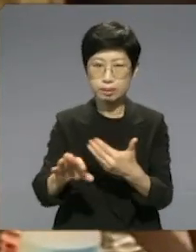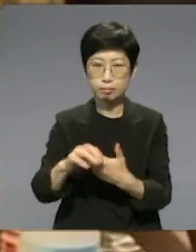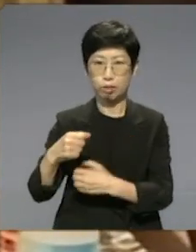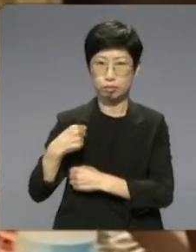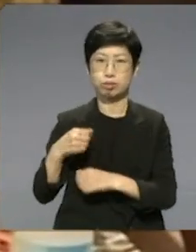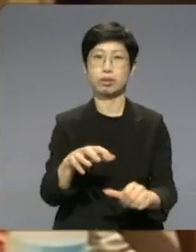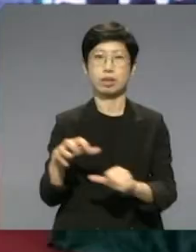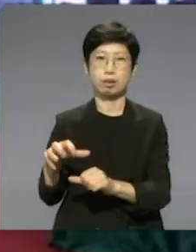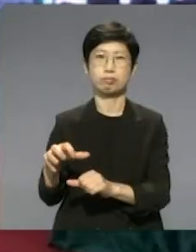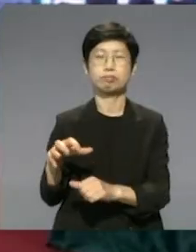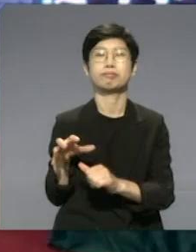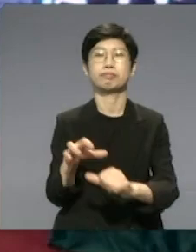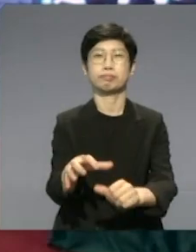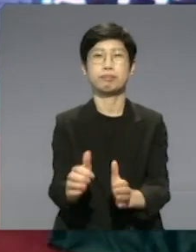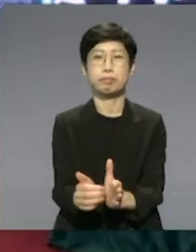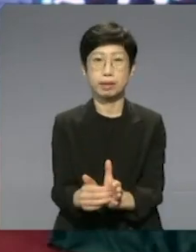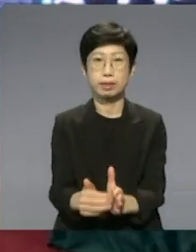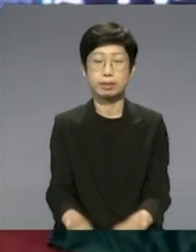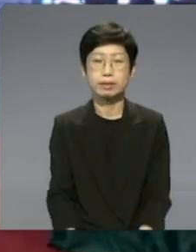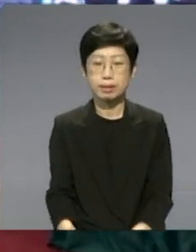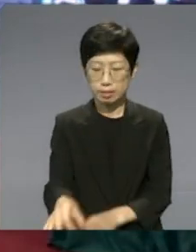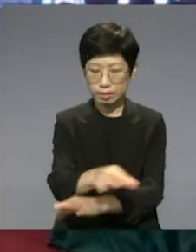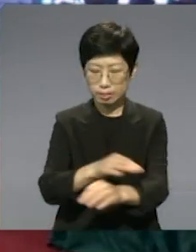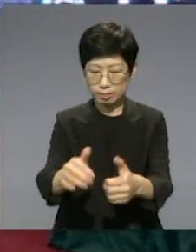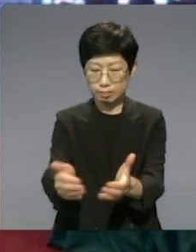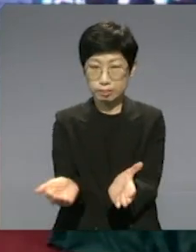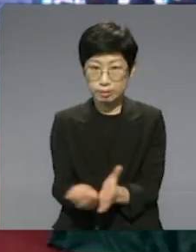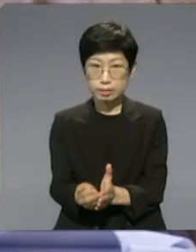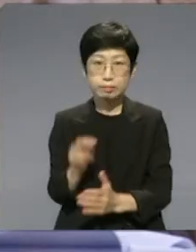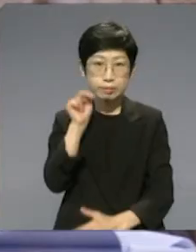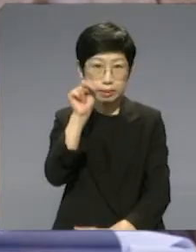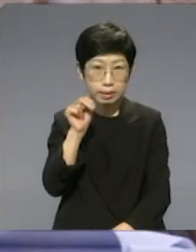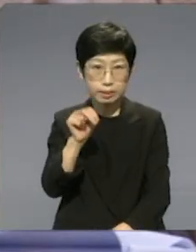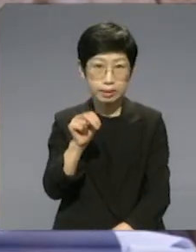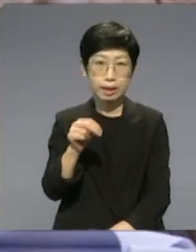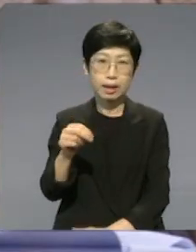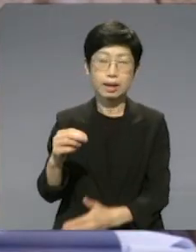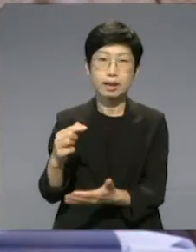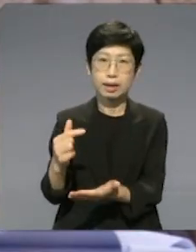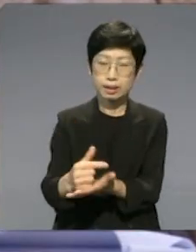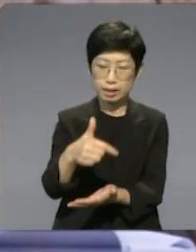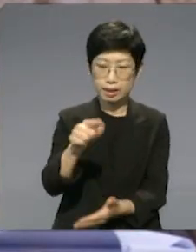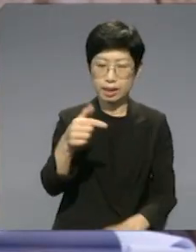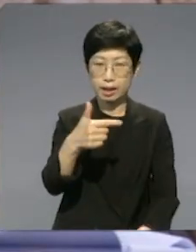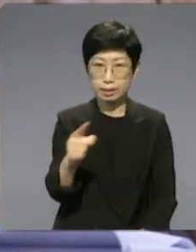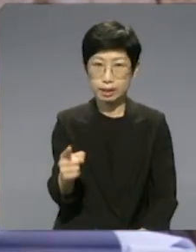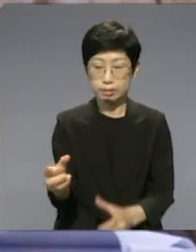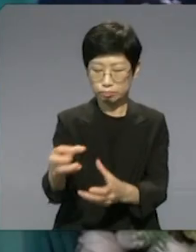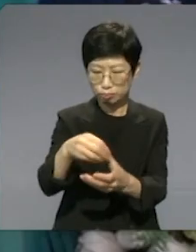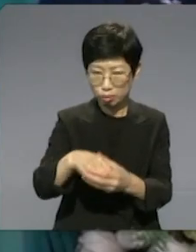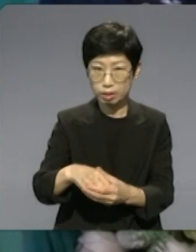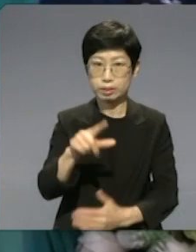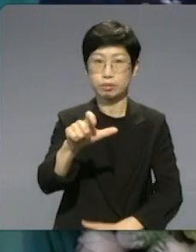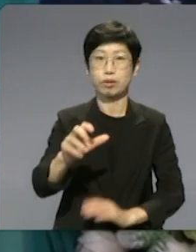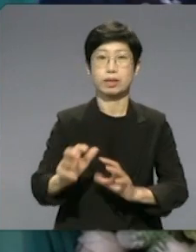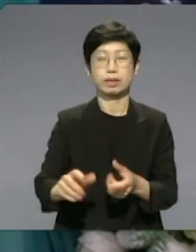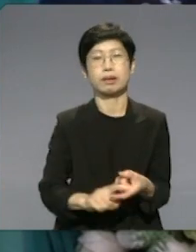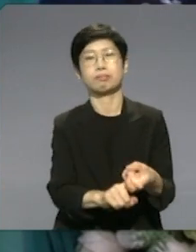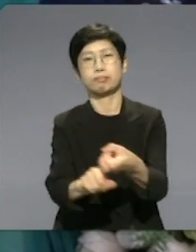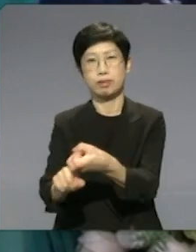압박했습니다. 서아프리카 경제공동체는 나이지리아와 가나, 세네갈 등 서부 아프리카 15개국